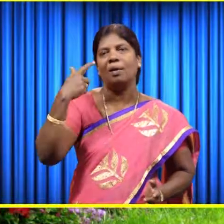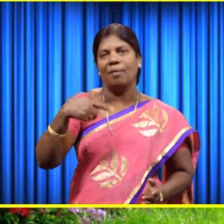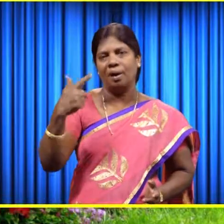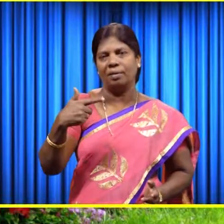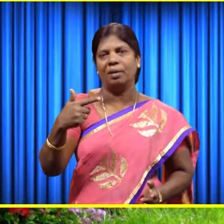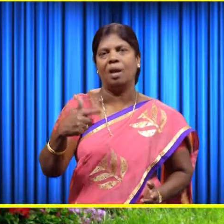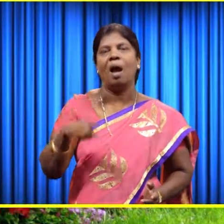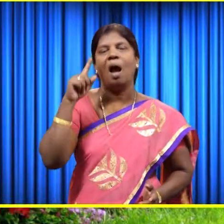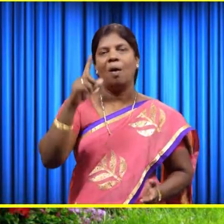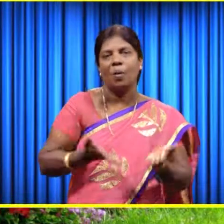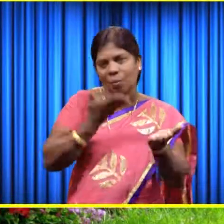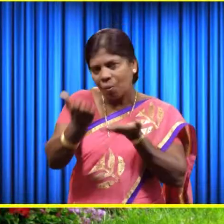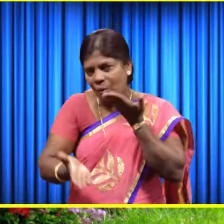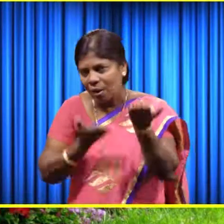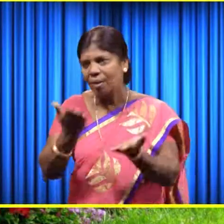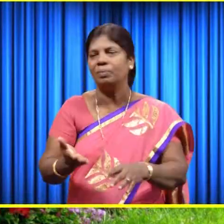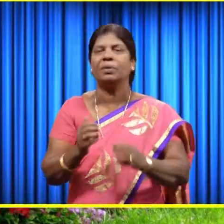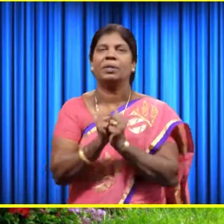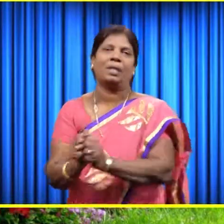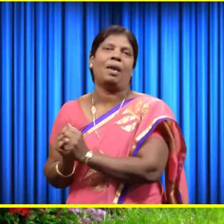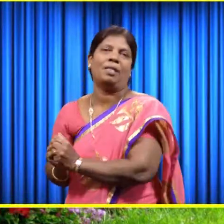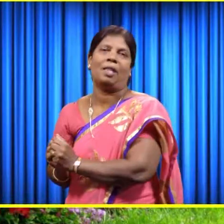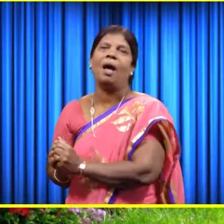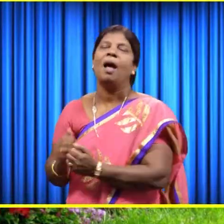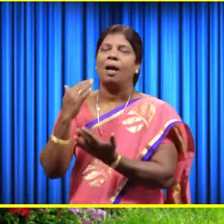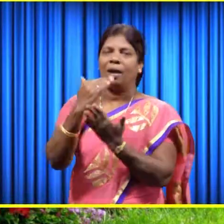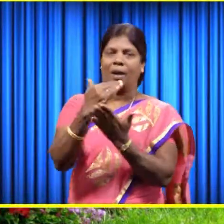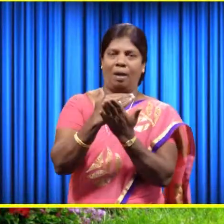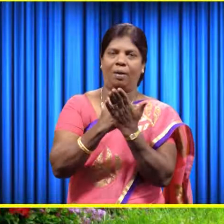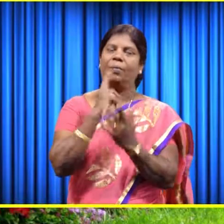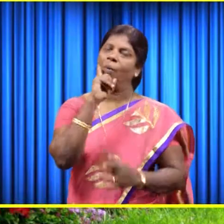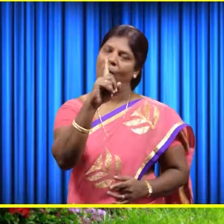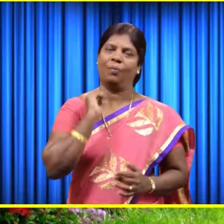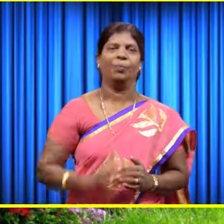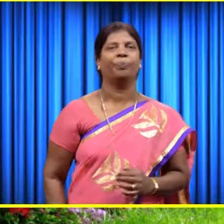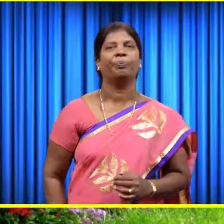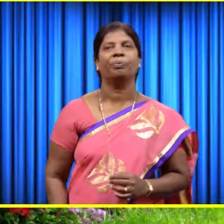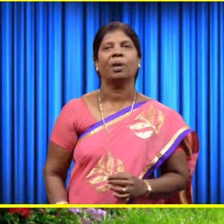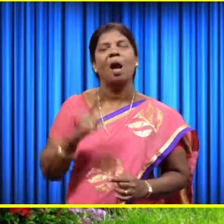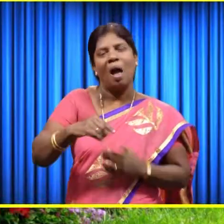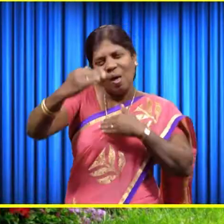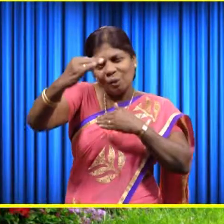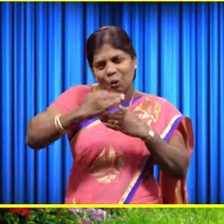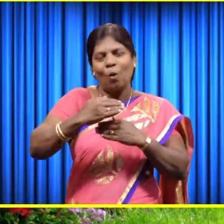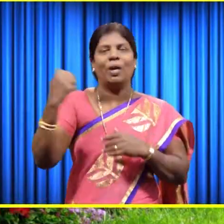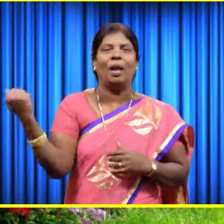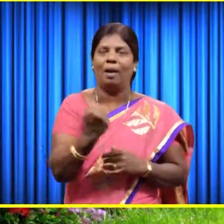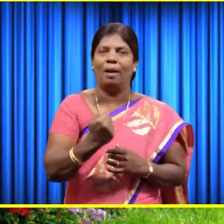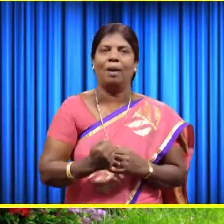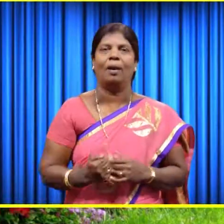வாழ்ந்து அவர் ஊழியம் செய்த காலங்களிலே நடந்த ஒரு நிகழ்ச்சி. அந்த நிகழ்ச்சியின் சுருக்கம்